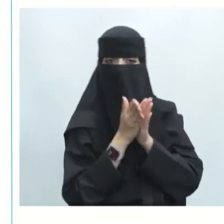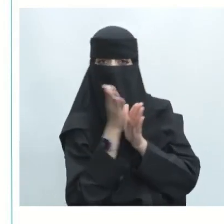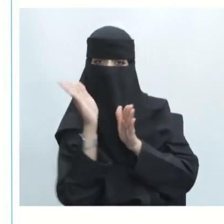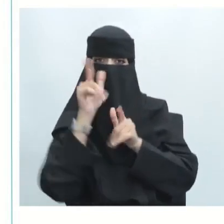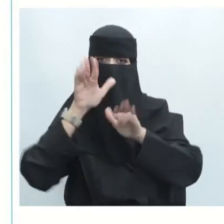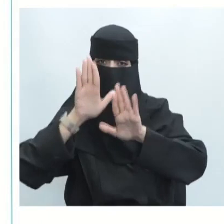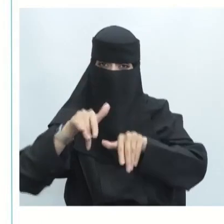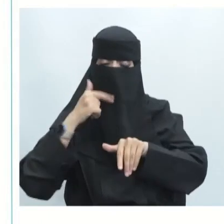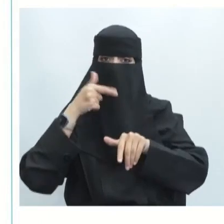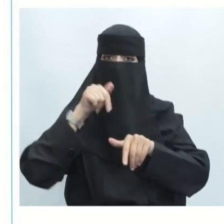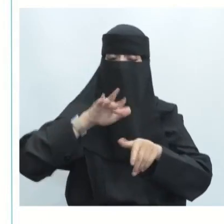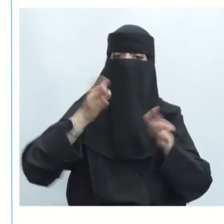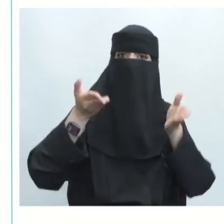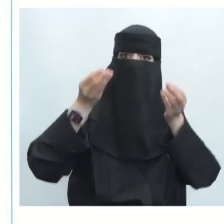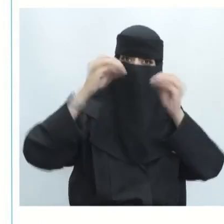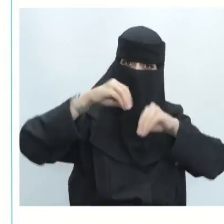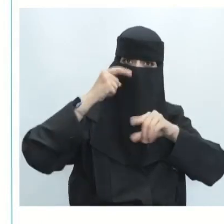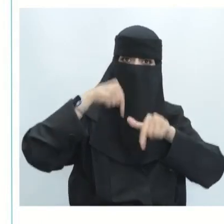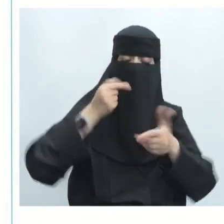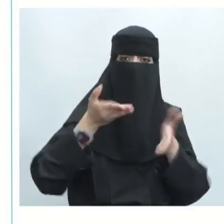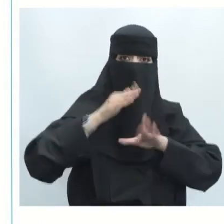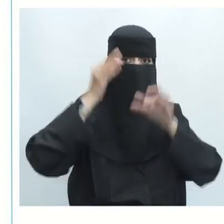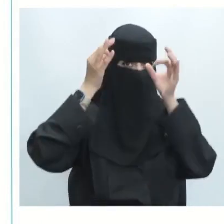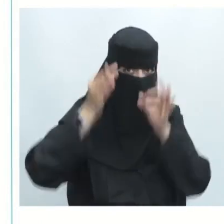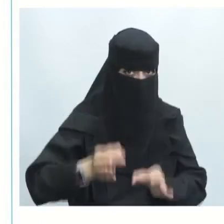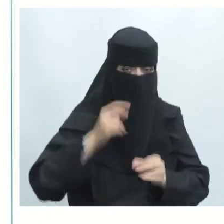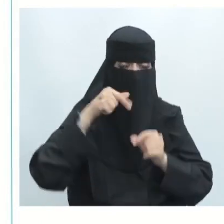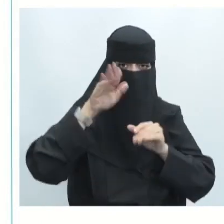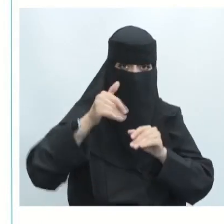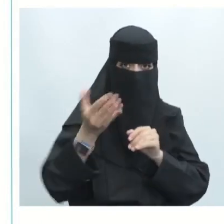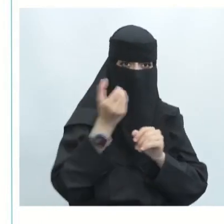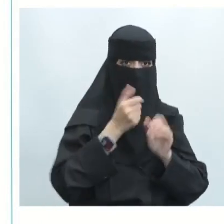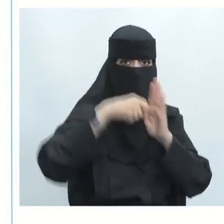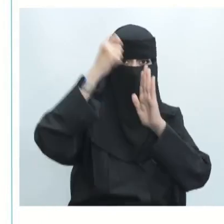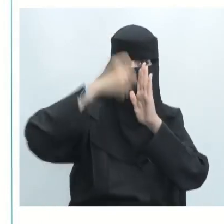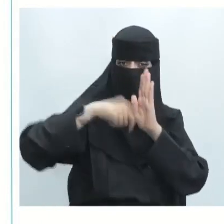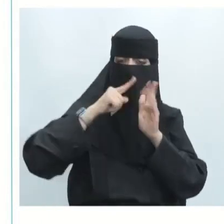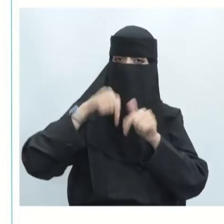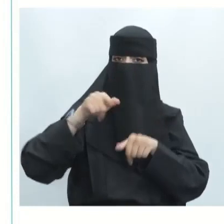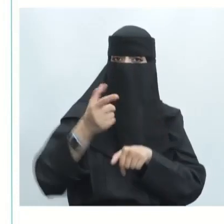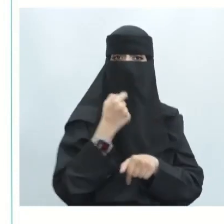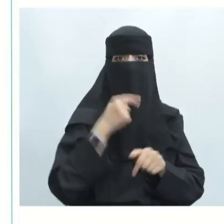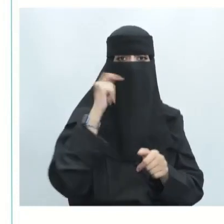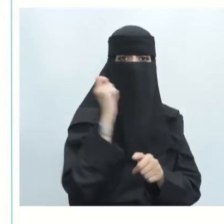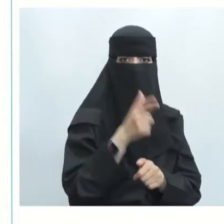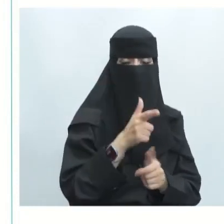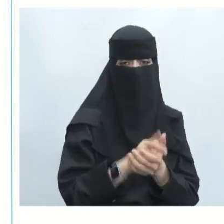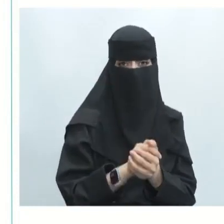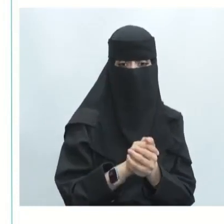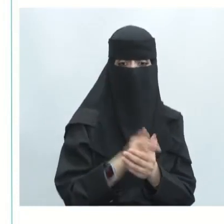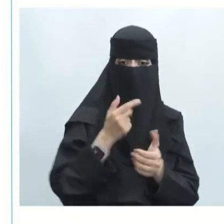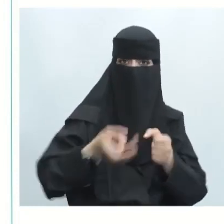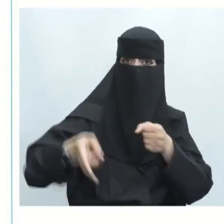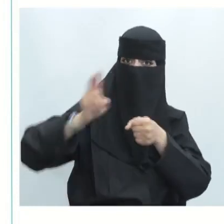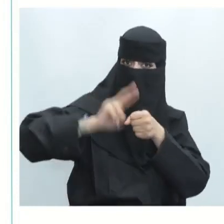كان هنالك انحراف وايضا نكون اكثر دقه في قراراتنا التي نتخذها لو عدنا